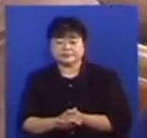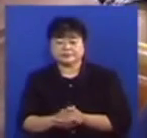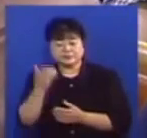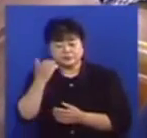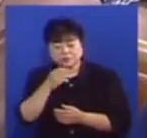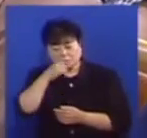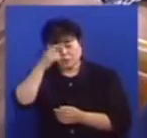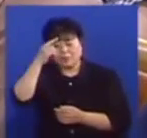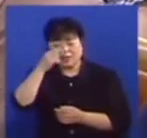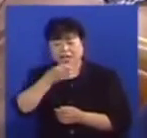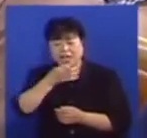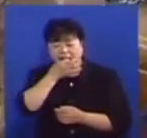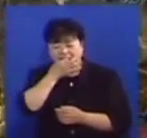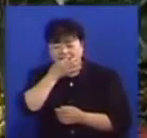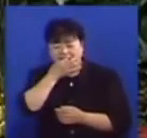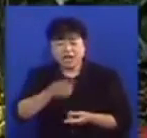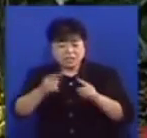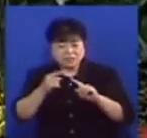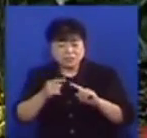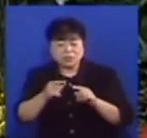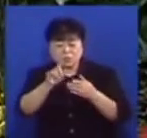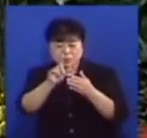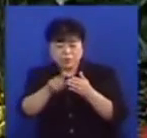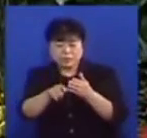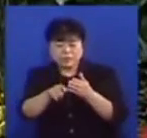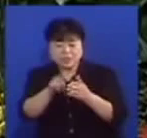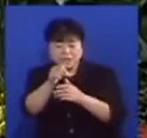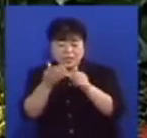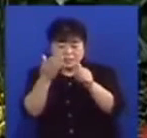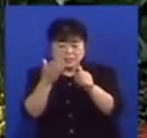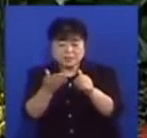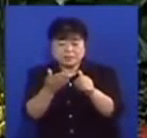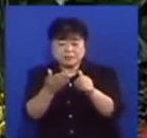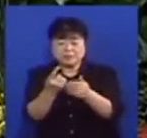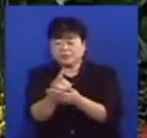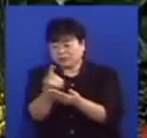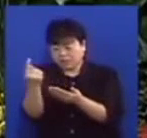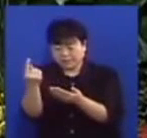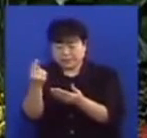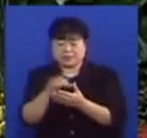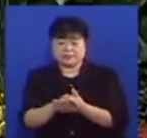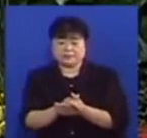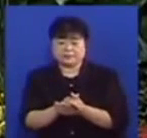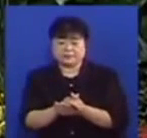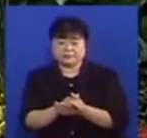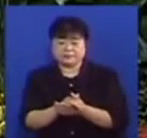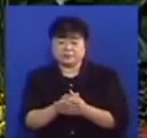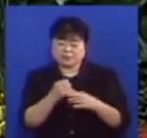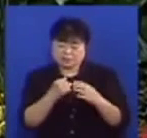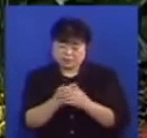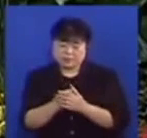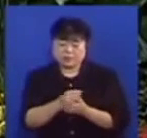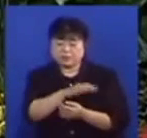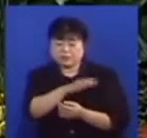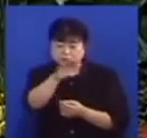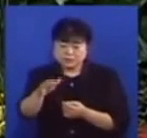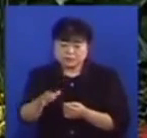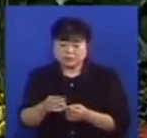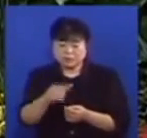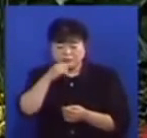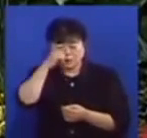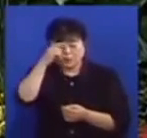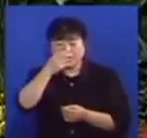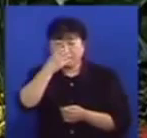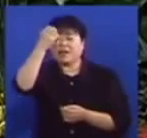누구든지 교만과 탐욕이 들어오면은 하나님이 떠나신 것입니다. 그러므로 우리는